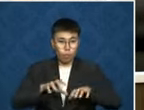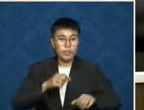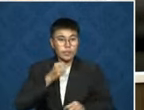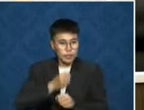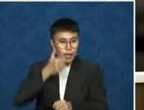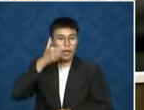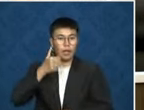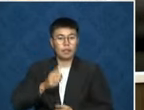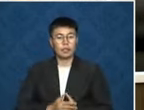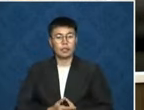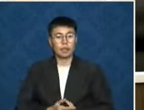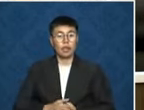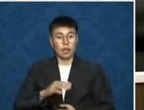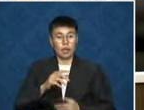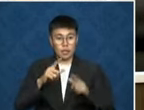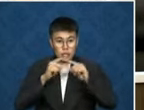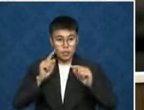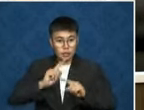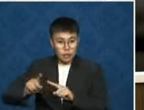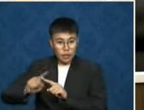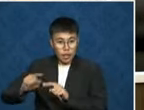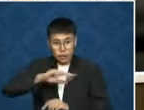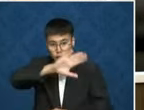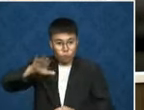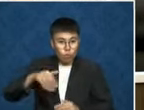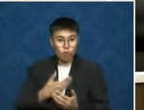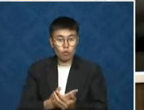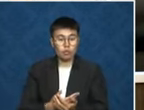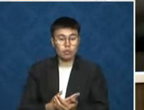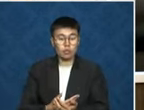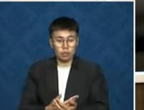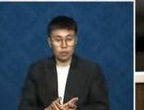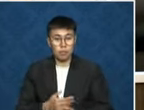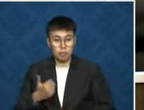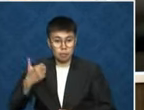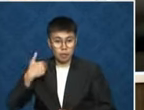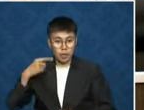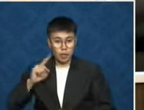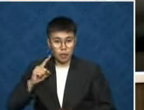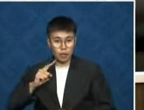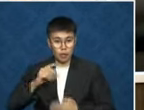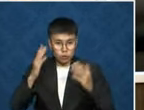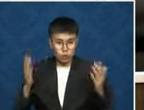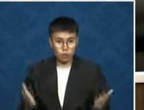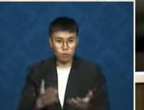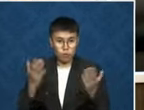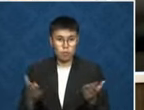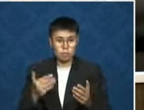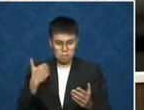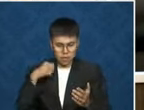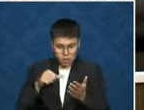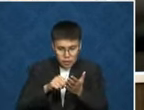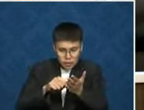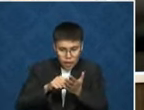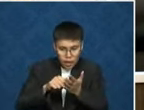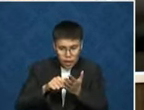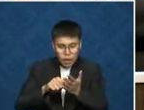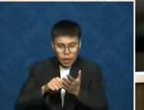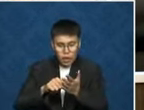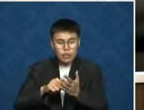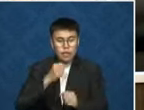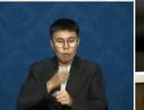ได้โดยเรื่องทั้งหมดนี้เราก็หวังว่าจะเกิดการผลักดันให้มีการแก้ไขและท